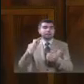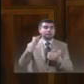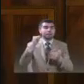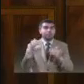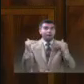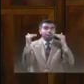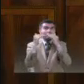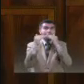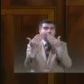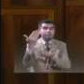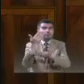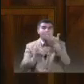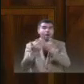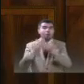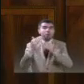توازن مالية الدولة.